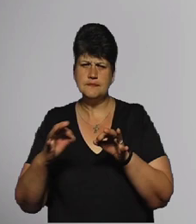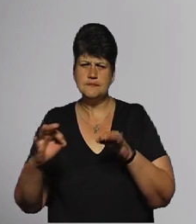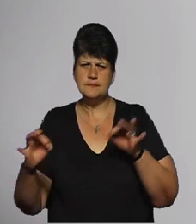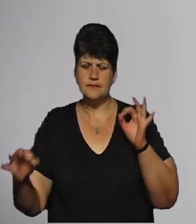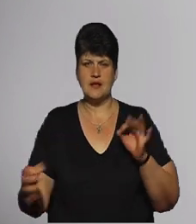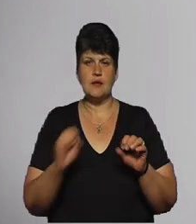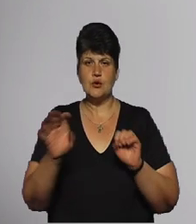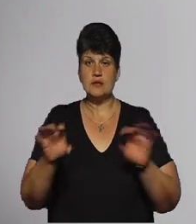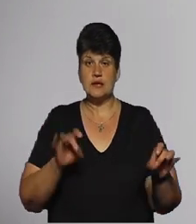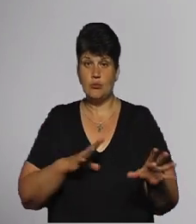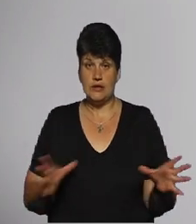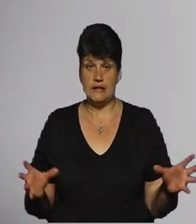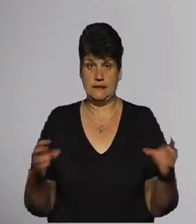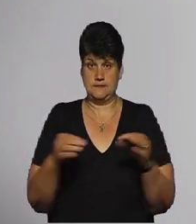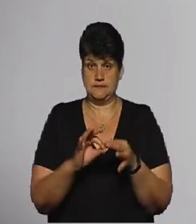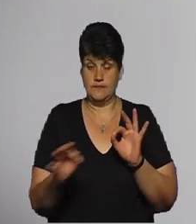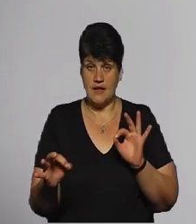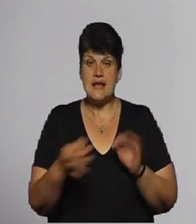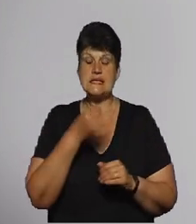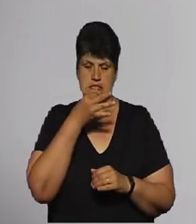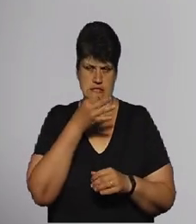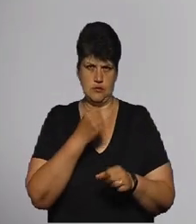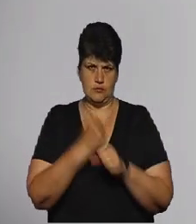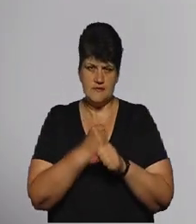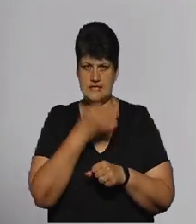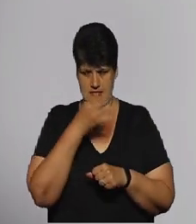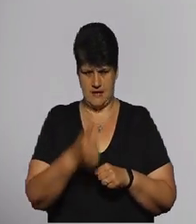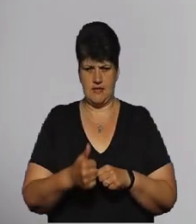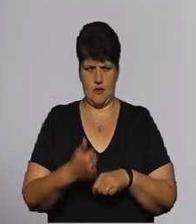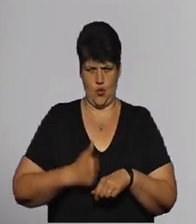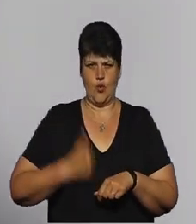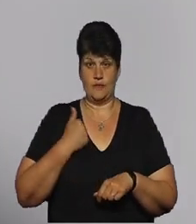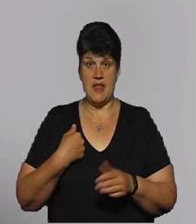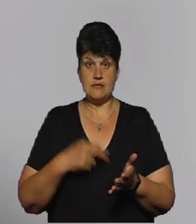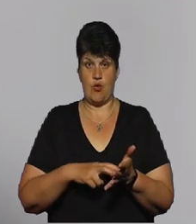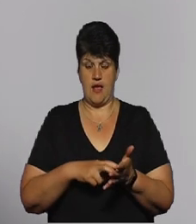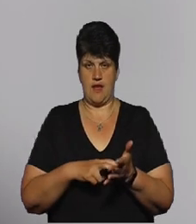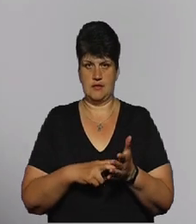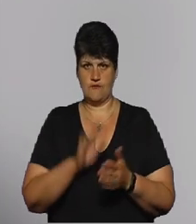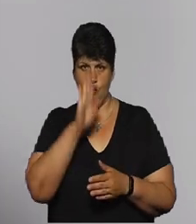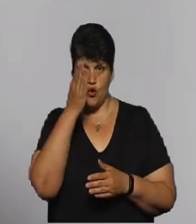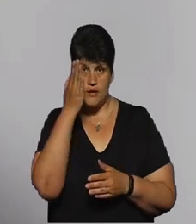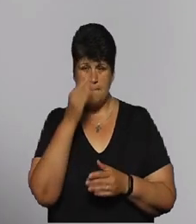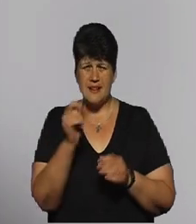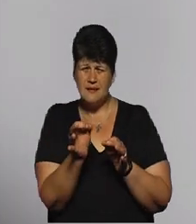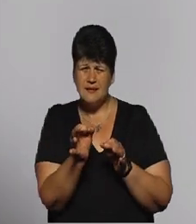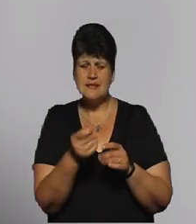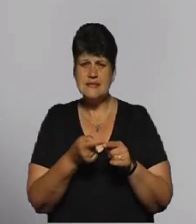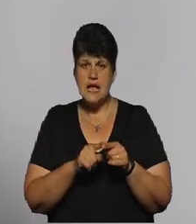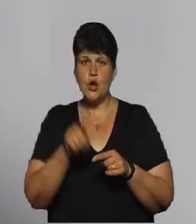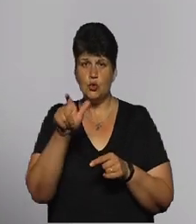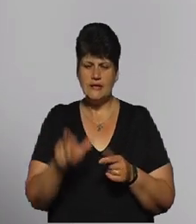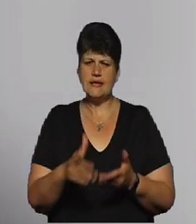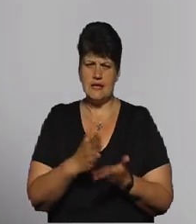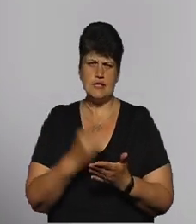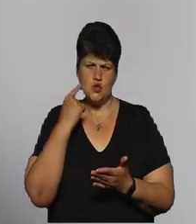були. А як склепав, сказав так гордо, щоб нас боялись вороги. Маленька ланка – то людина, в якій є совість і душа.